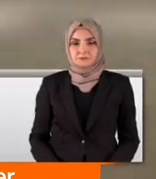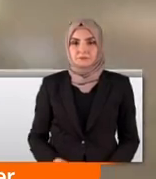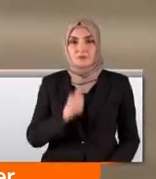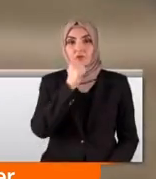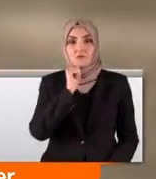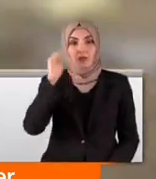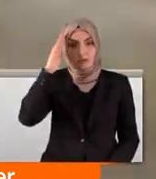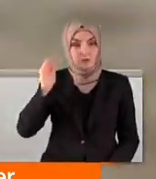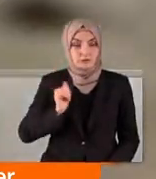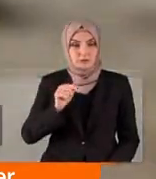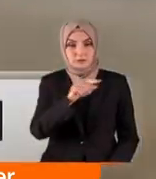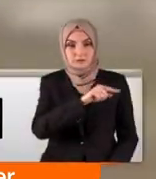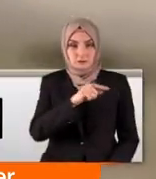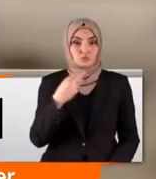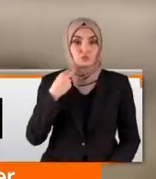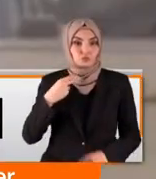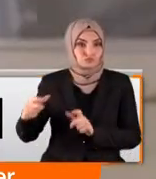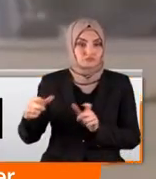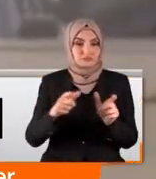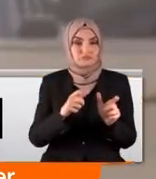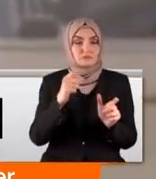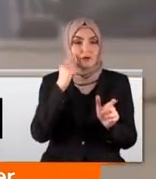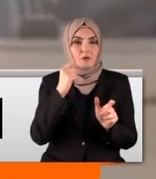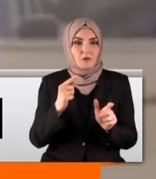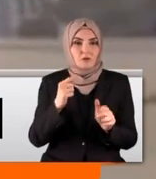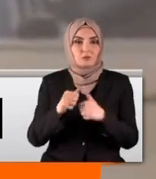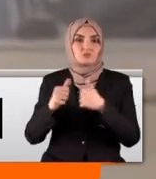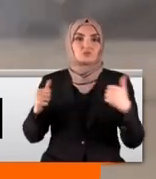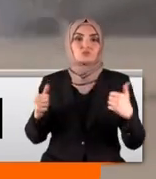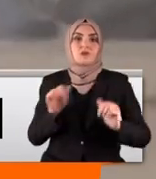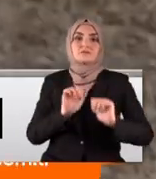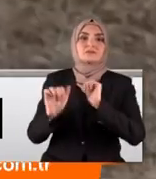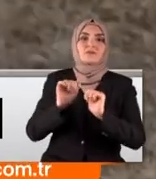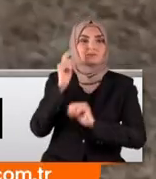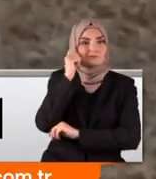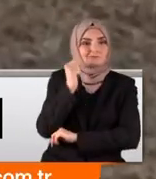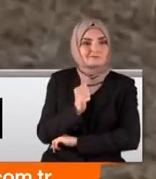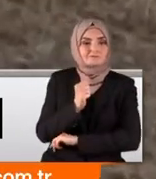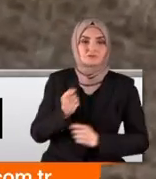Ukrayna askerleri ise Rus kuşatmasına uzaktan savunmayla direnmeye çalışıyor.